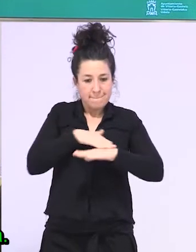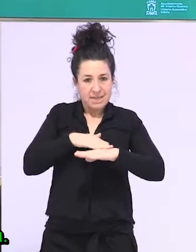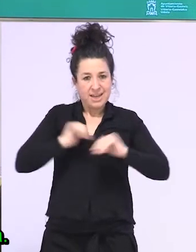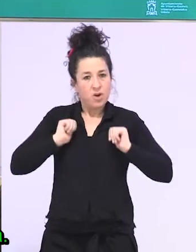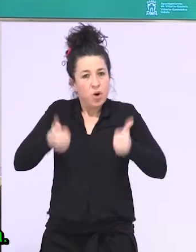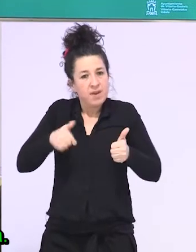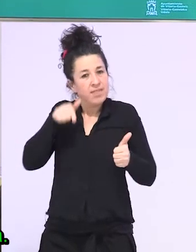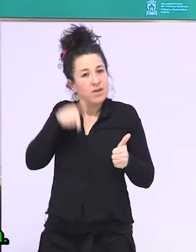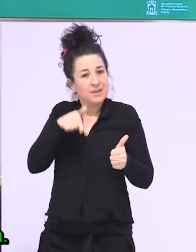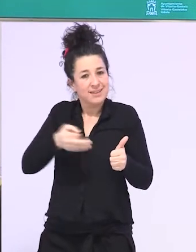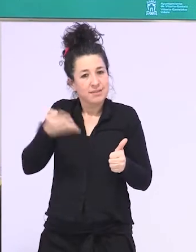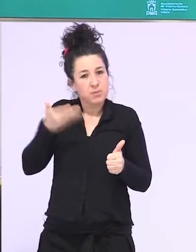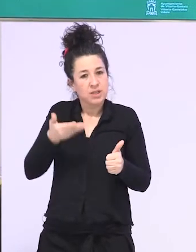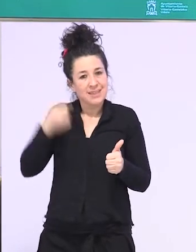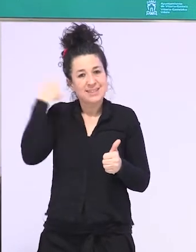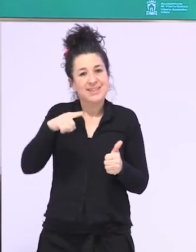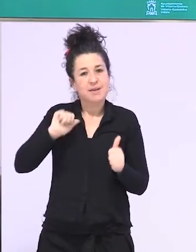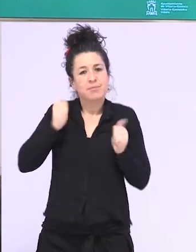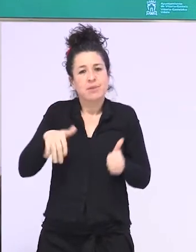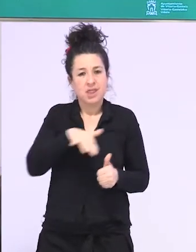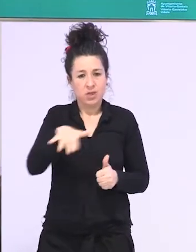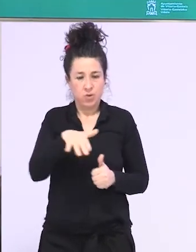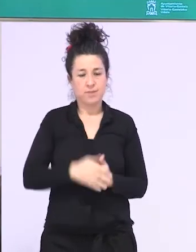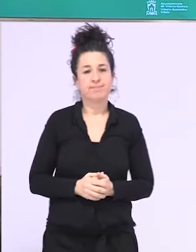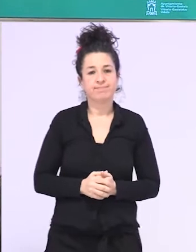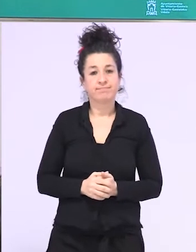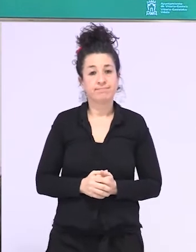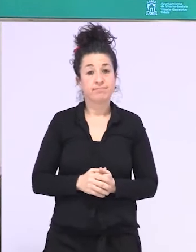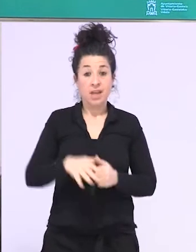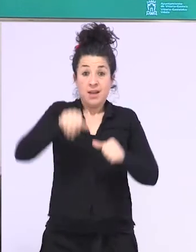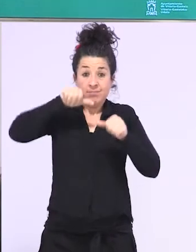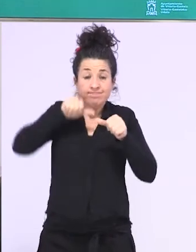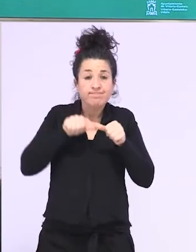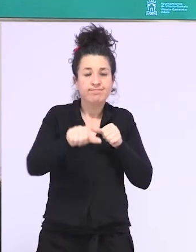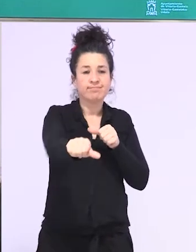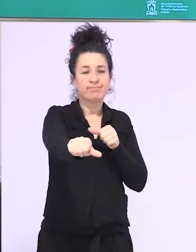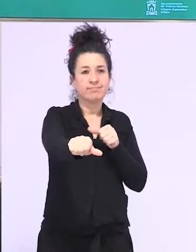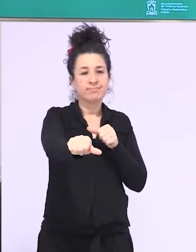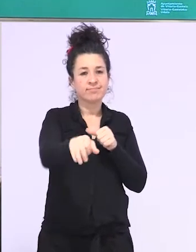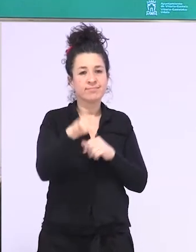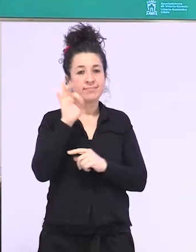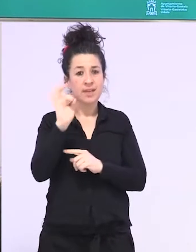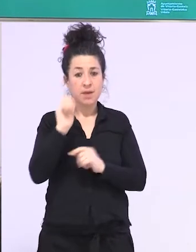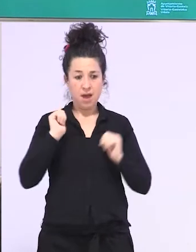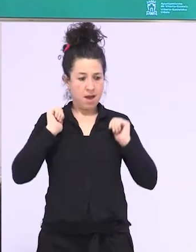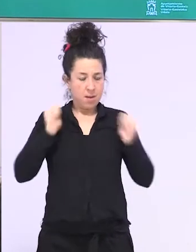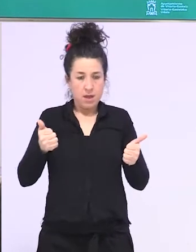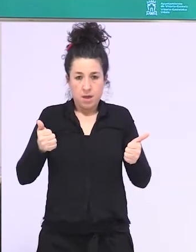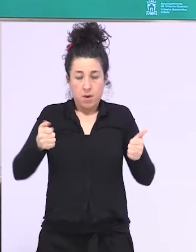ba, ezinbestean kontuan izan behar duguna, ez? Hortik aurrera, egia da, kasu honetan, hasieratik hain mediatikoa izan zen,